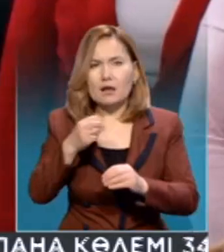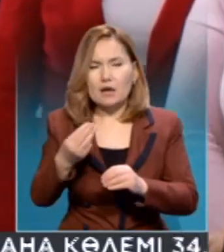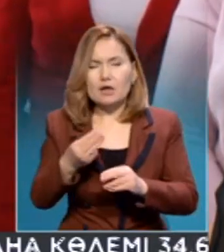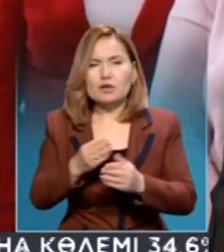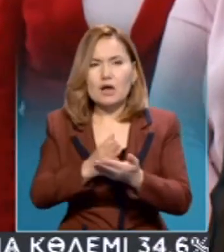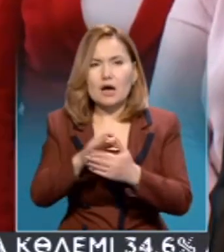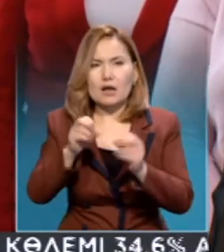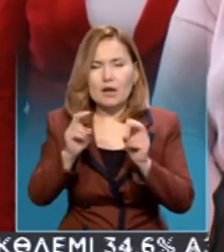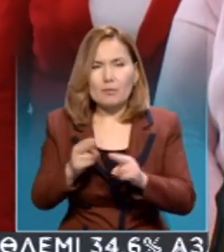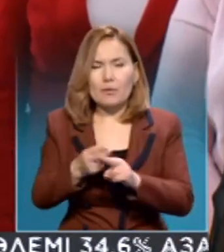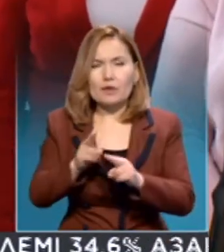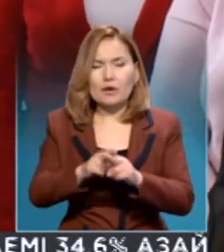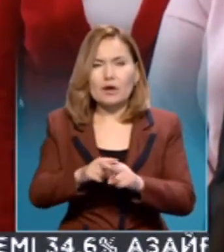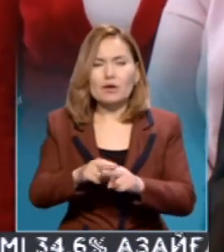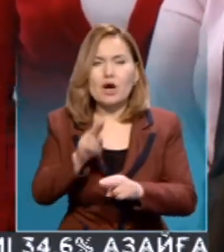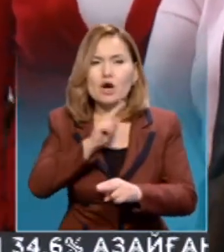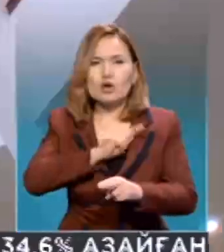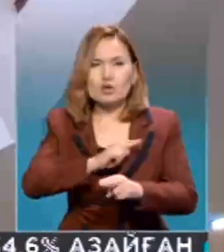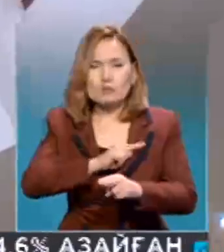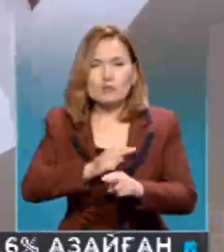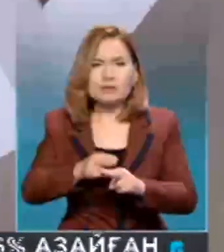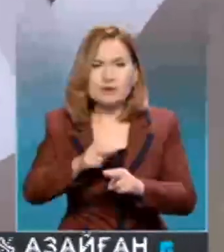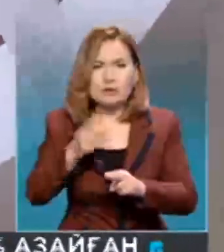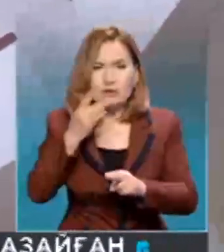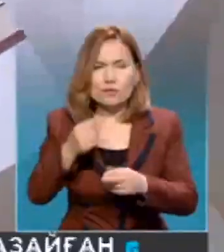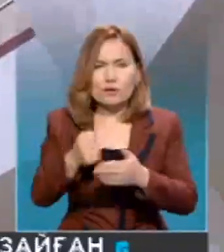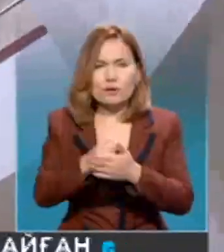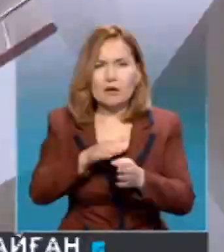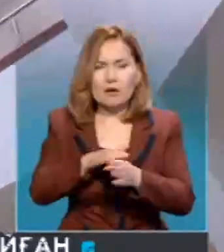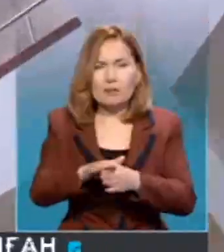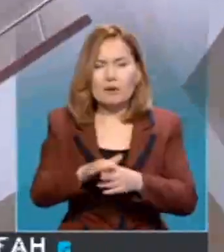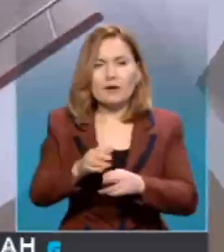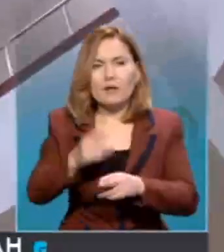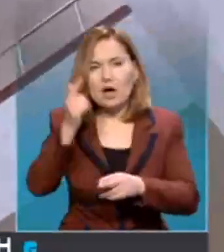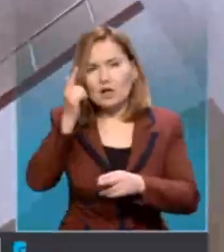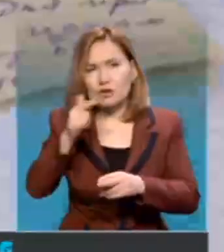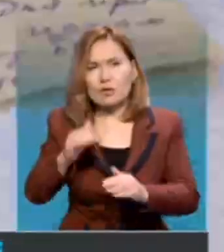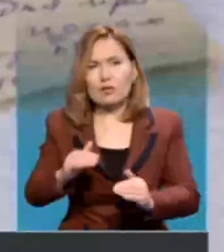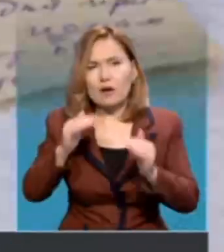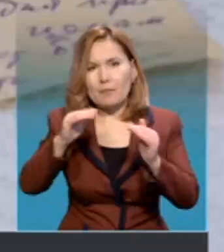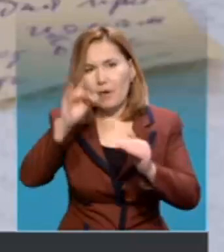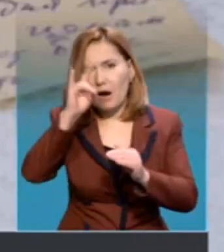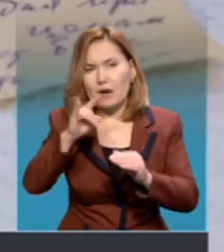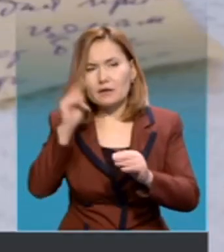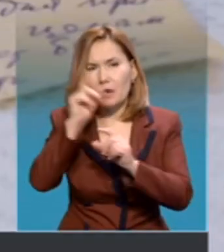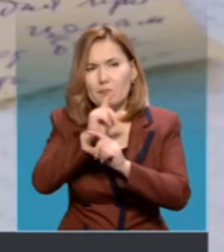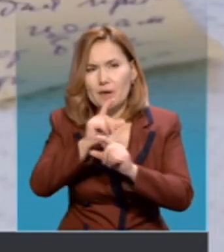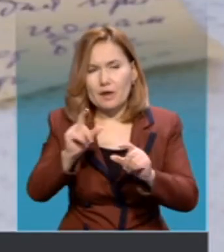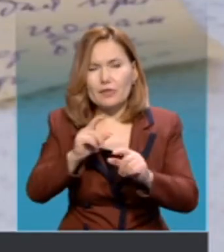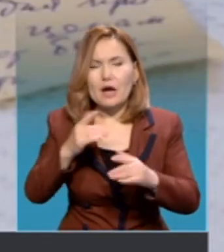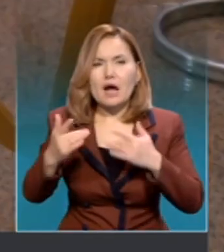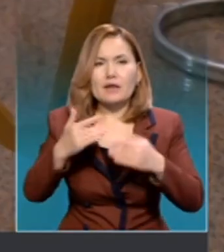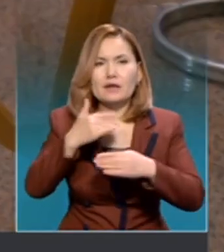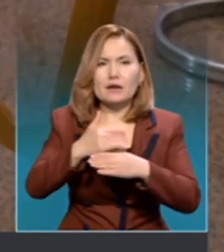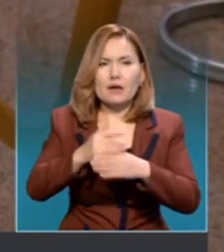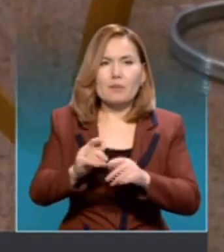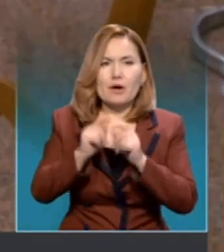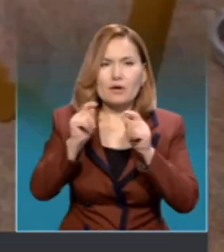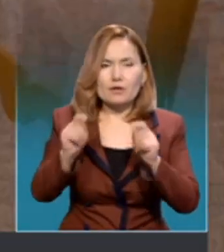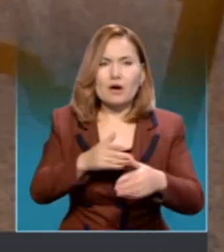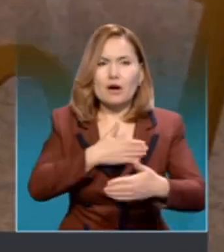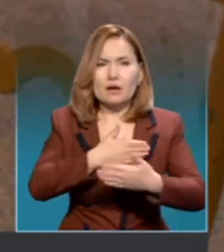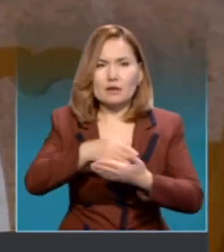ұлтының ұлы мұратына жету жолында құрбан болған. Ол сауатсыздықпен күресіп, қазақ мектептері мен театр өнерінің дамуына үлес